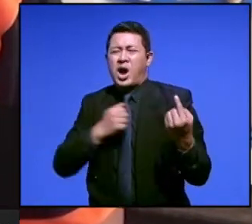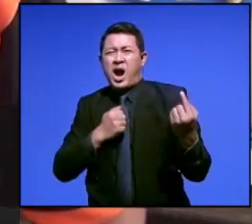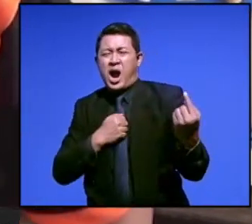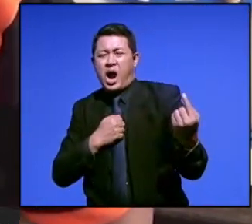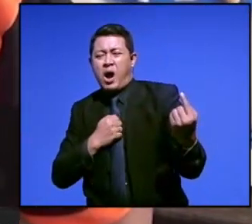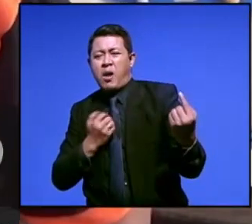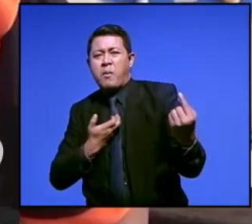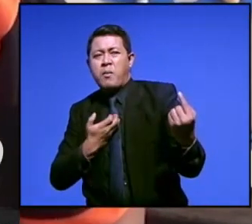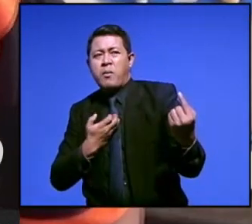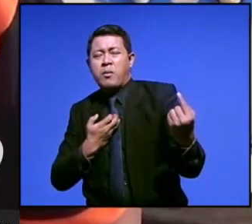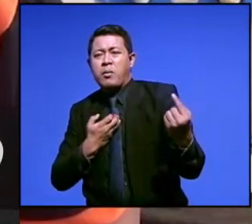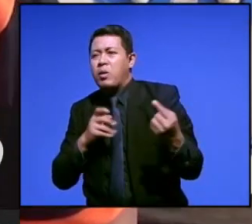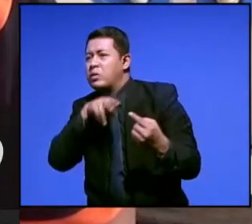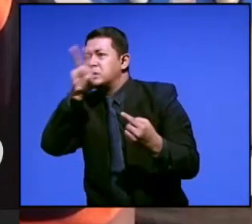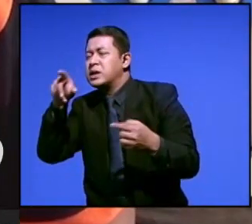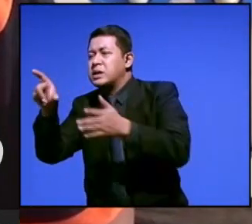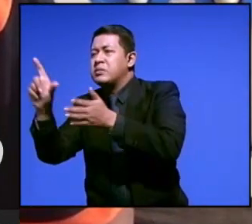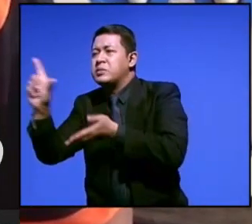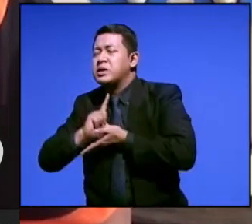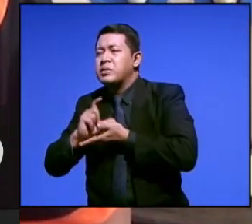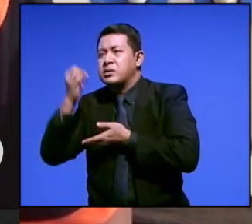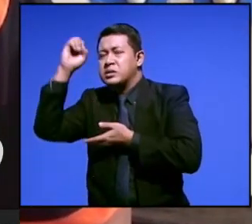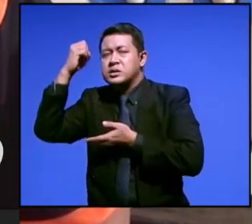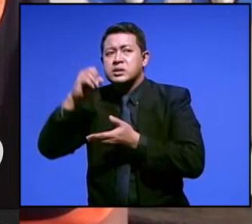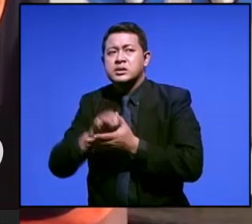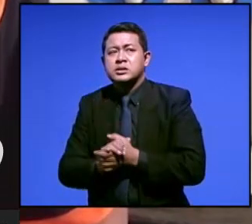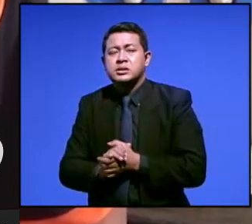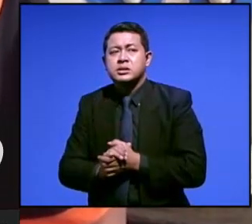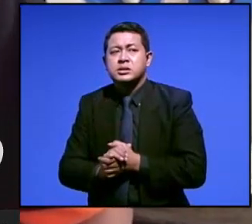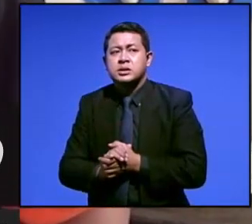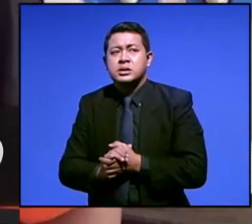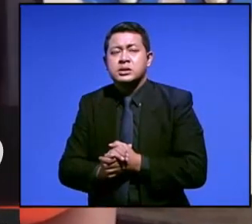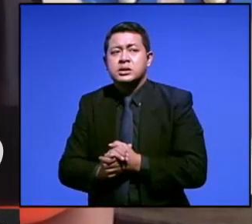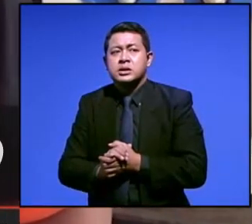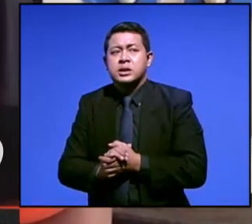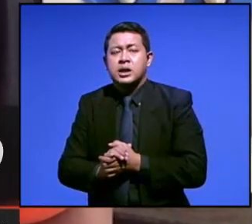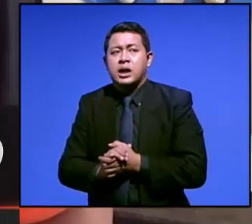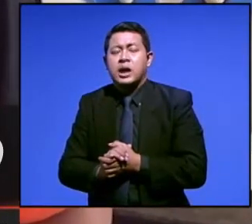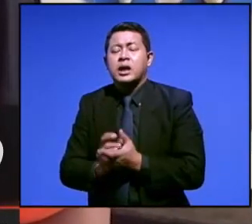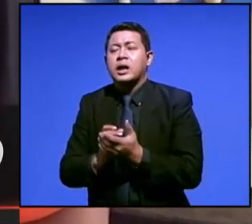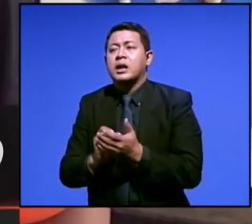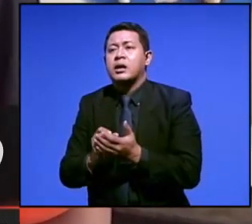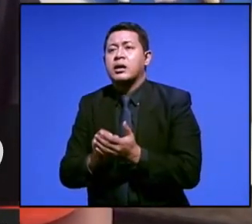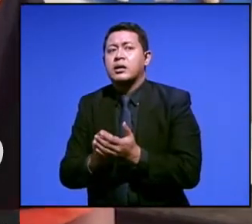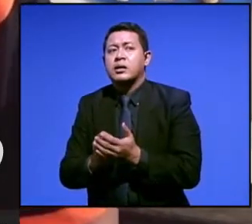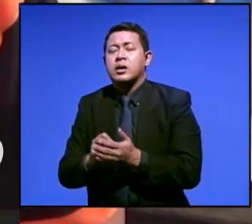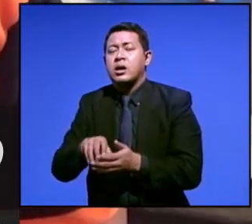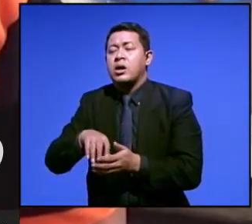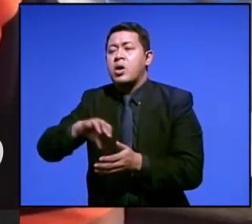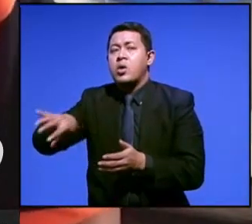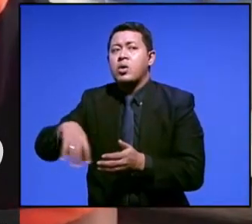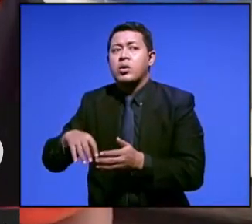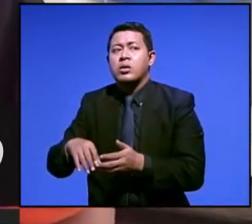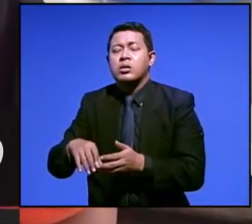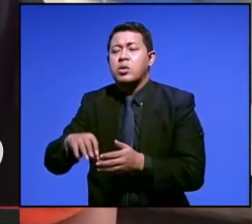mau cari pinjaman. Jadi usahakan yang mengusahakan pinjam ke masyarakat itu malah keluarganya